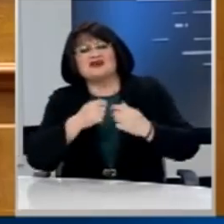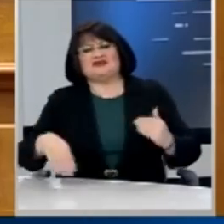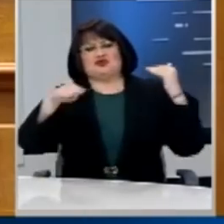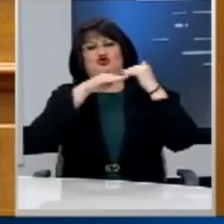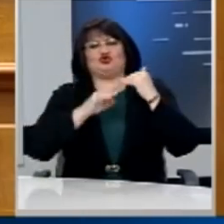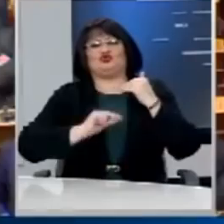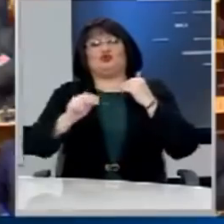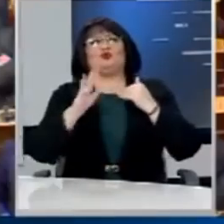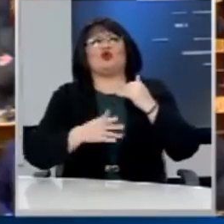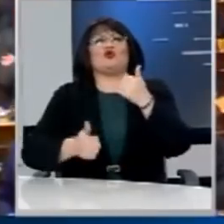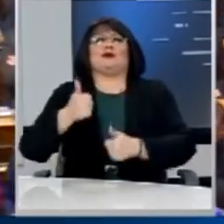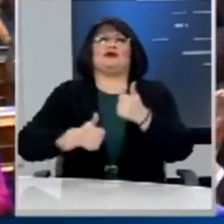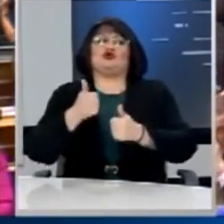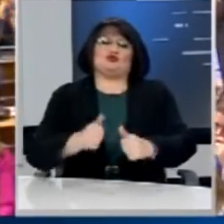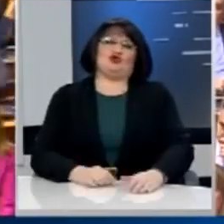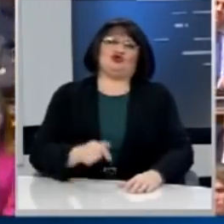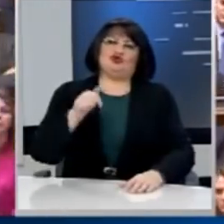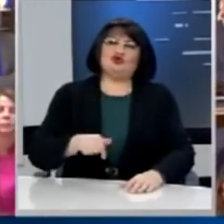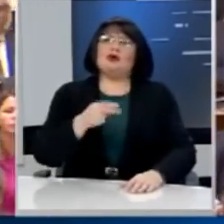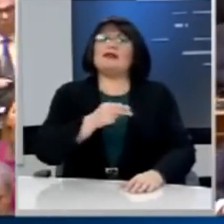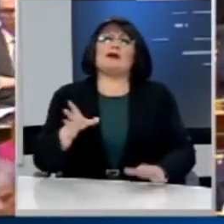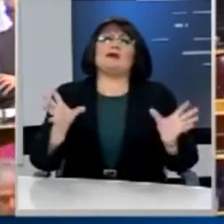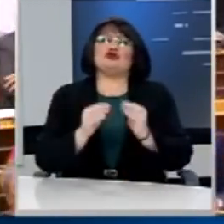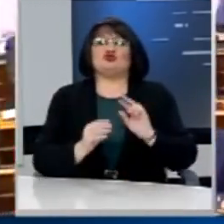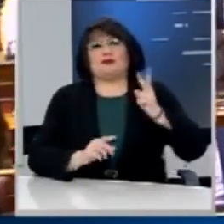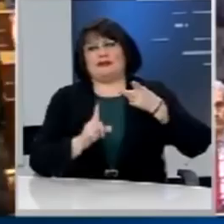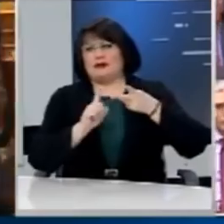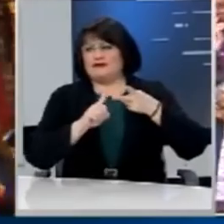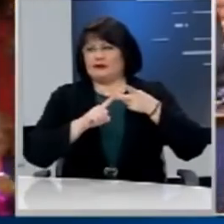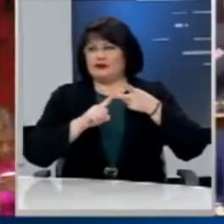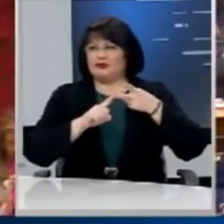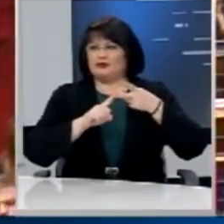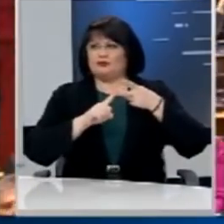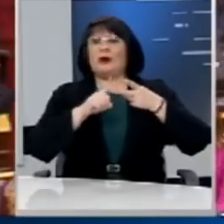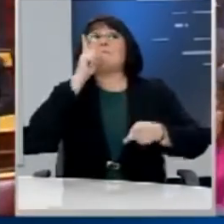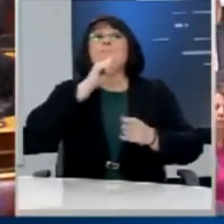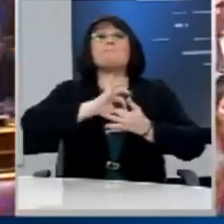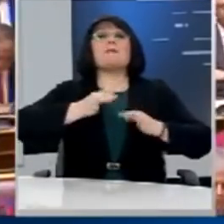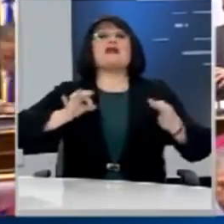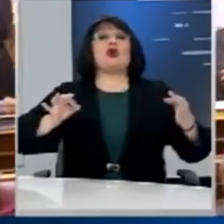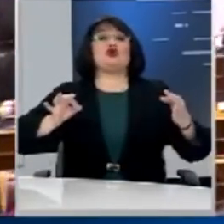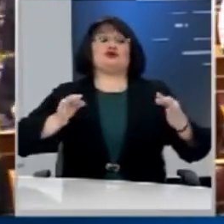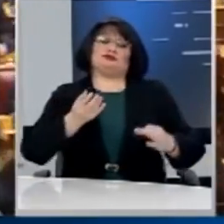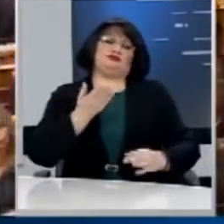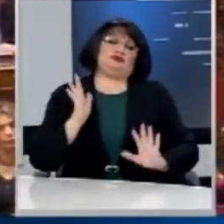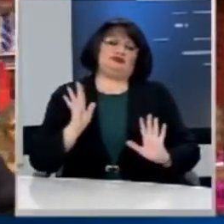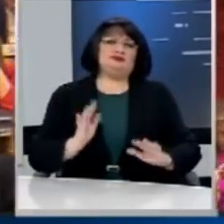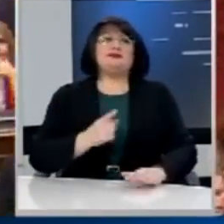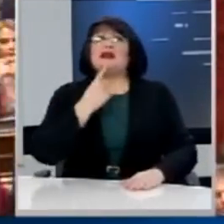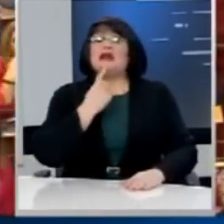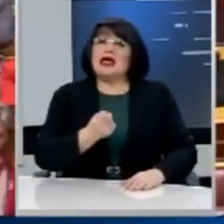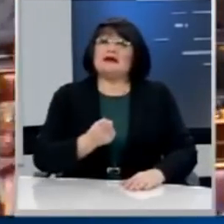όρης. Έρχομαι τώρα στο δεύτερο μύθο. Τα